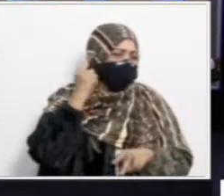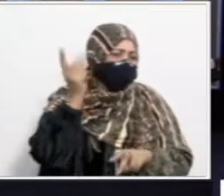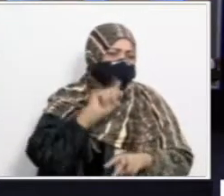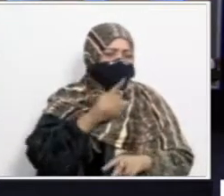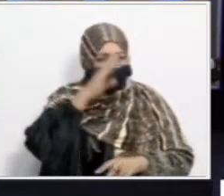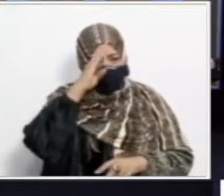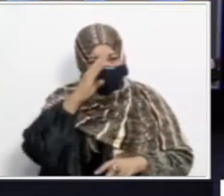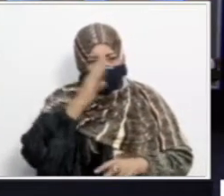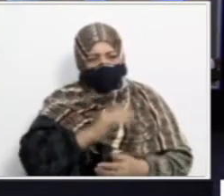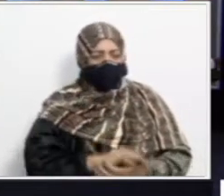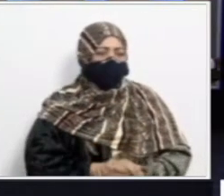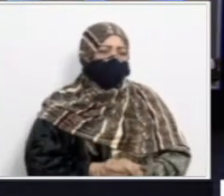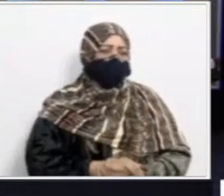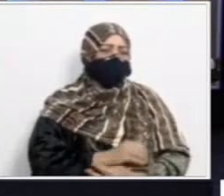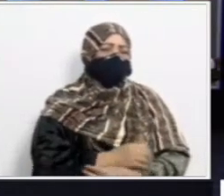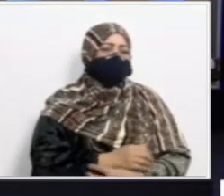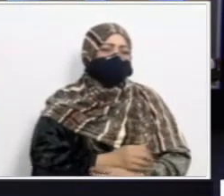الأخ حسام من شحات.